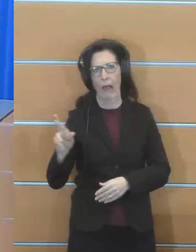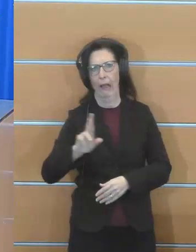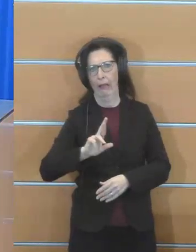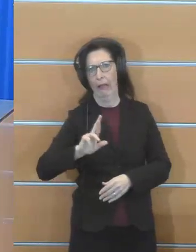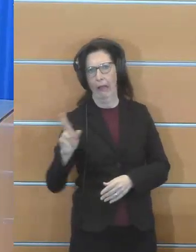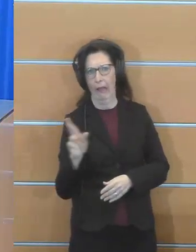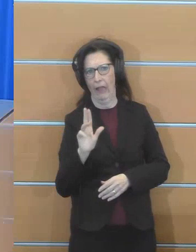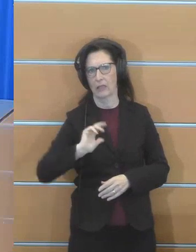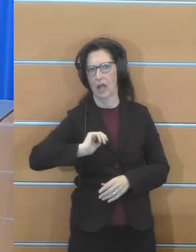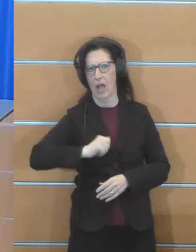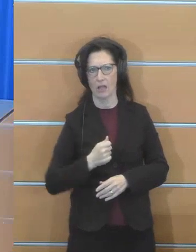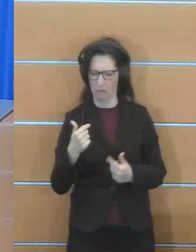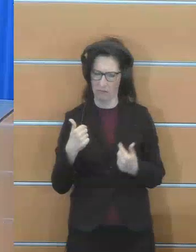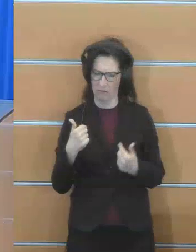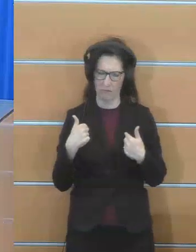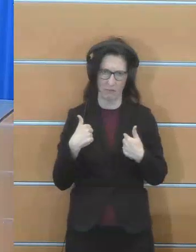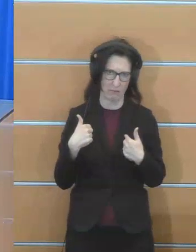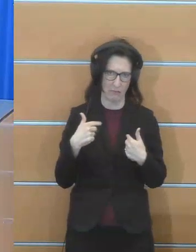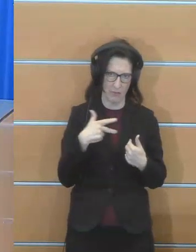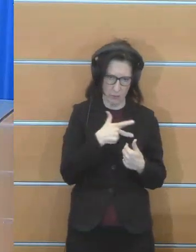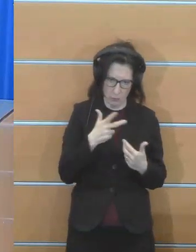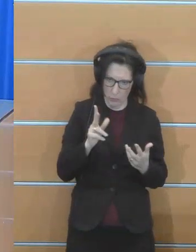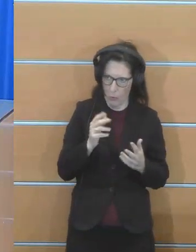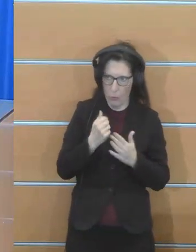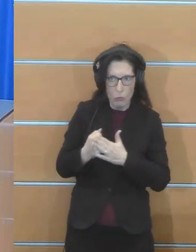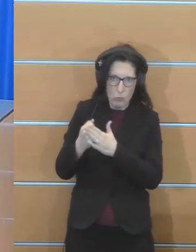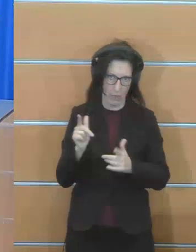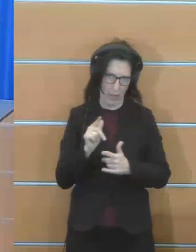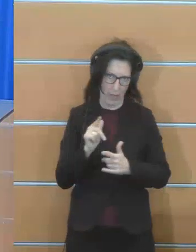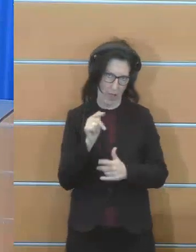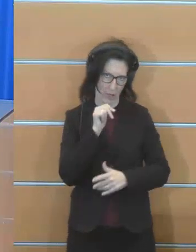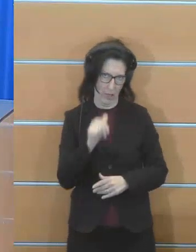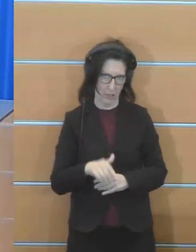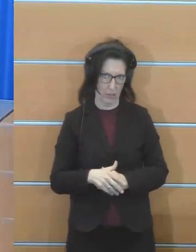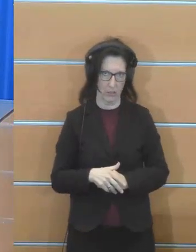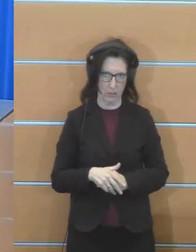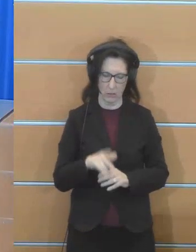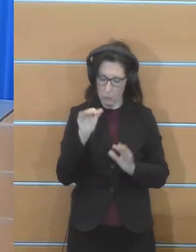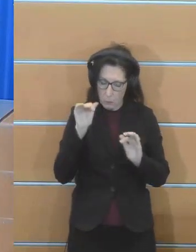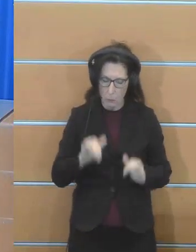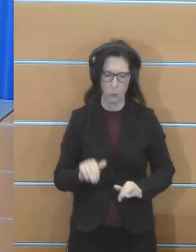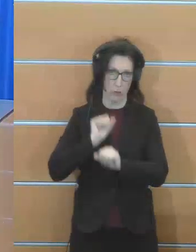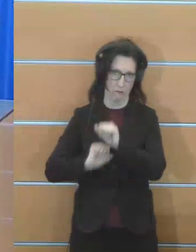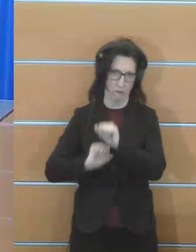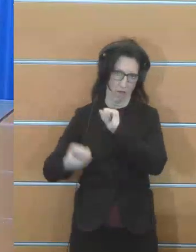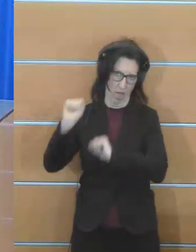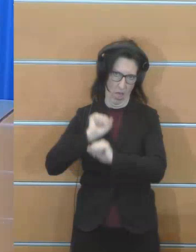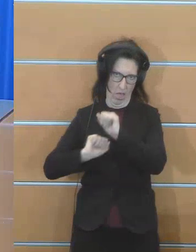kann ich mit unserer Unterstützung rechnen sondern mit massiven Widerstand